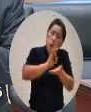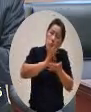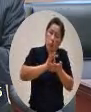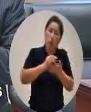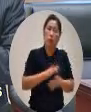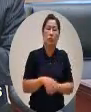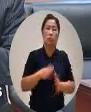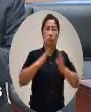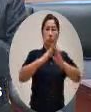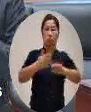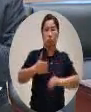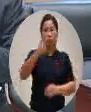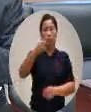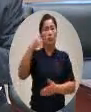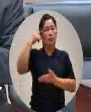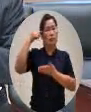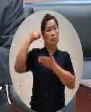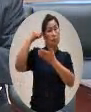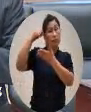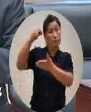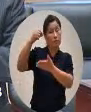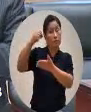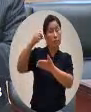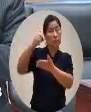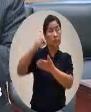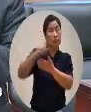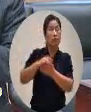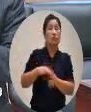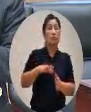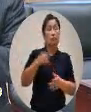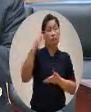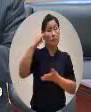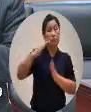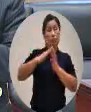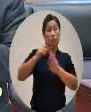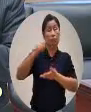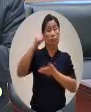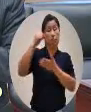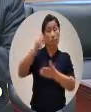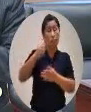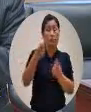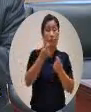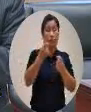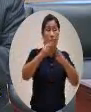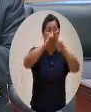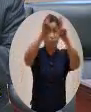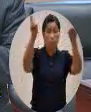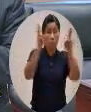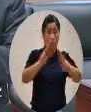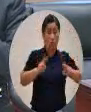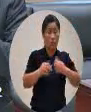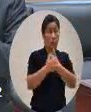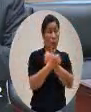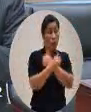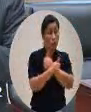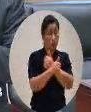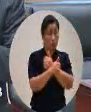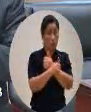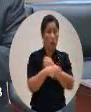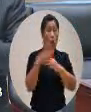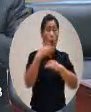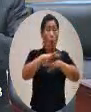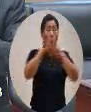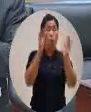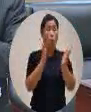跟市長建議我剛剛時間不多那跟市長建議其實有一些國際的經驗然後如果我沒有